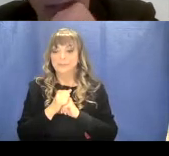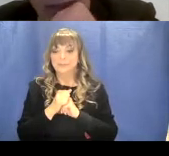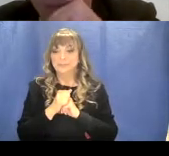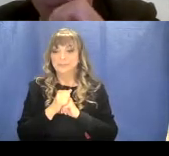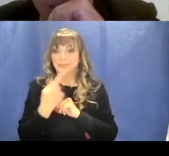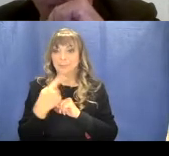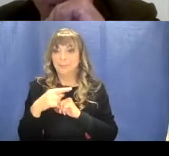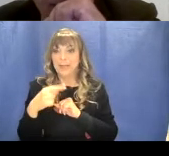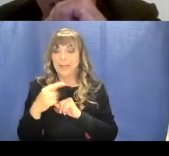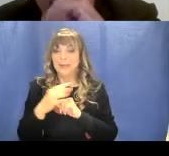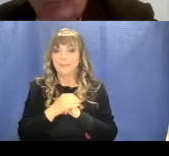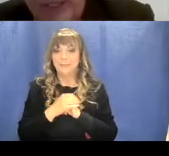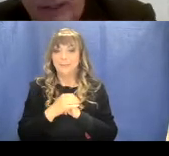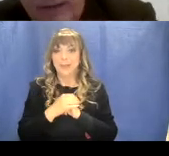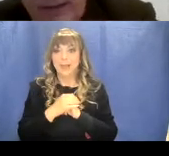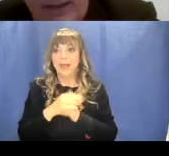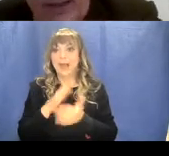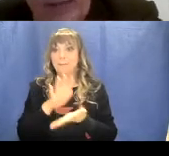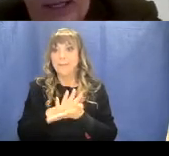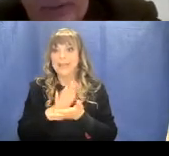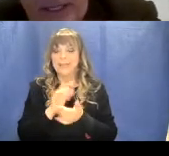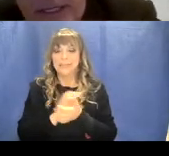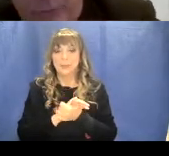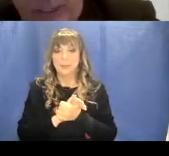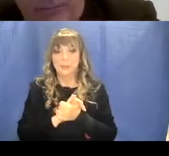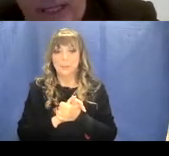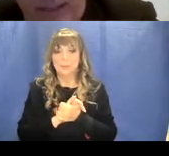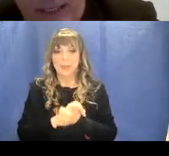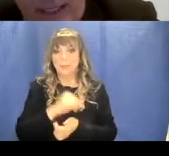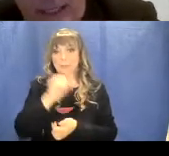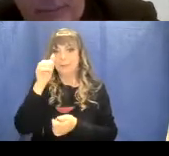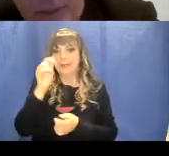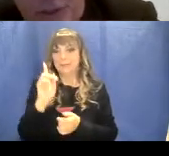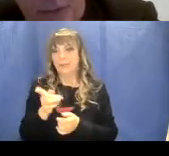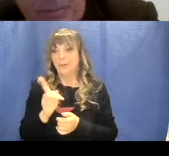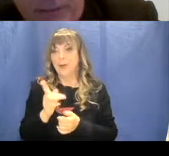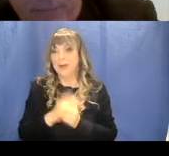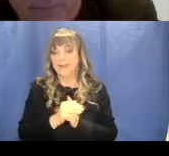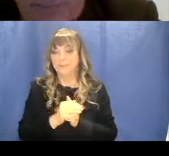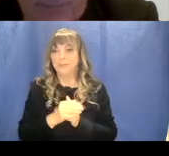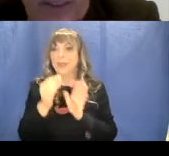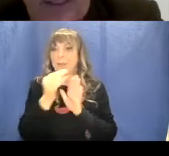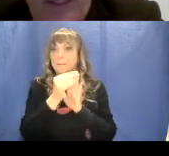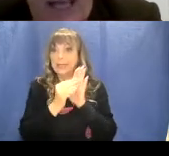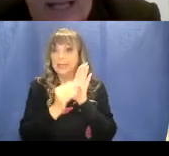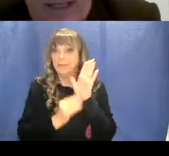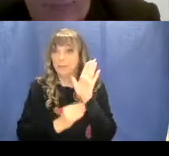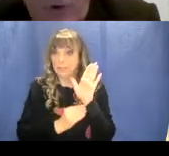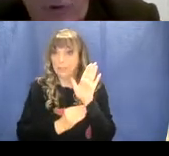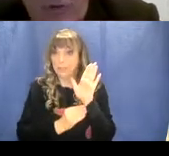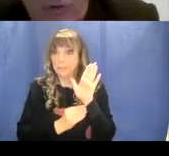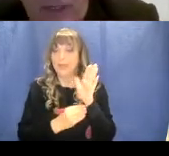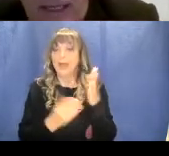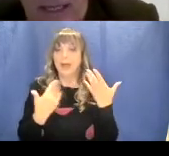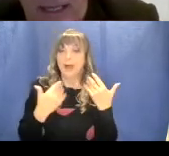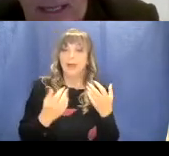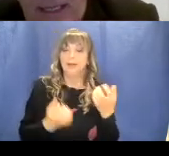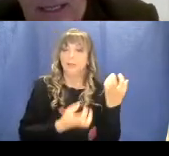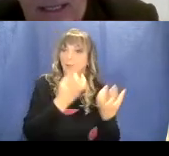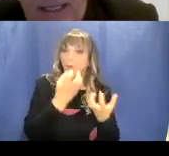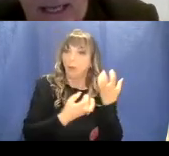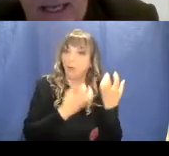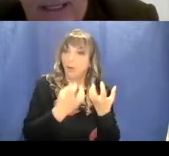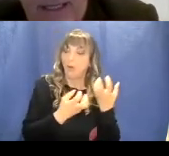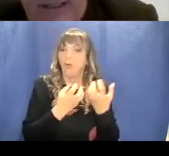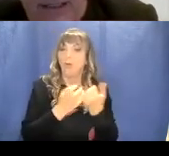sue applicazioni la prima naturalmente che i principi di aria fuoco e